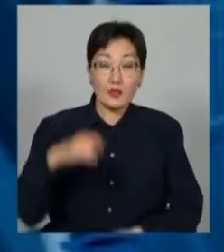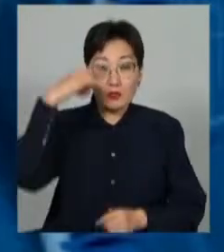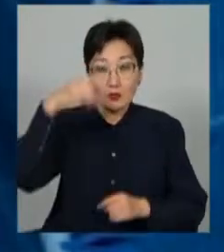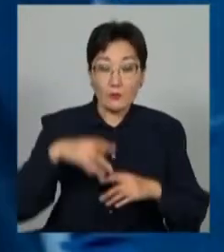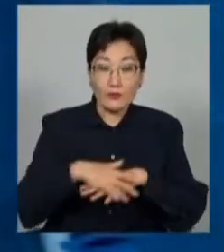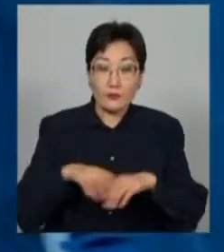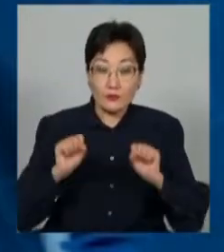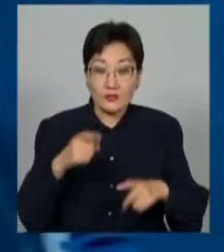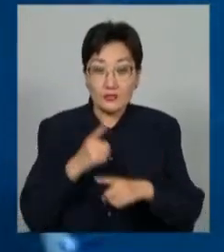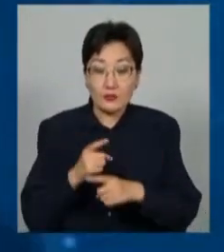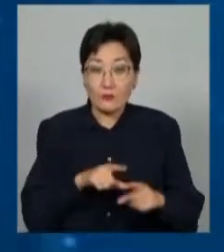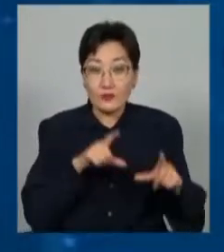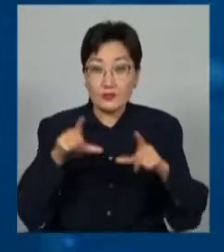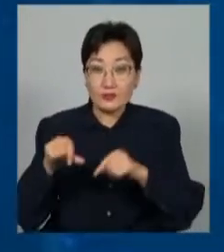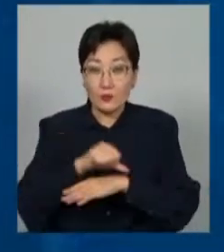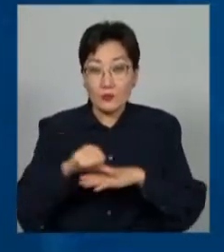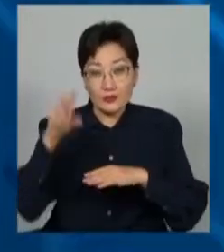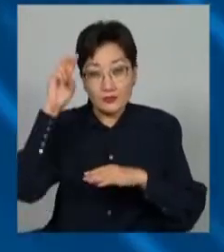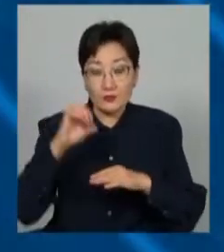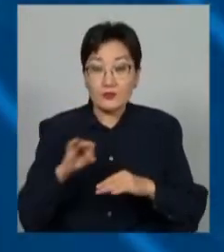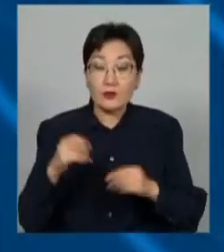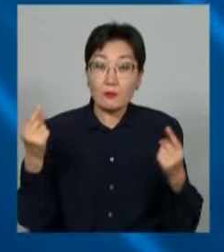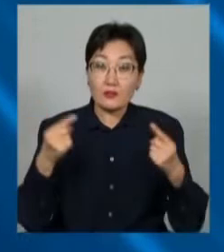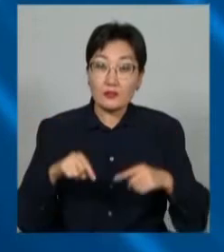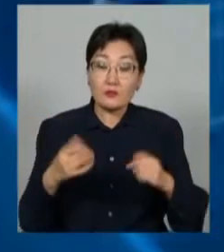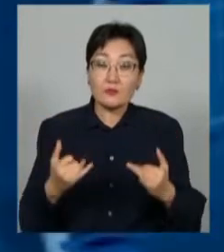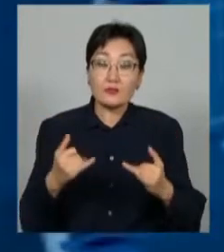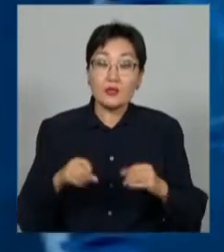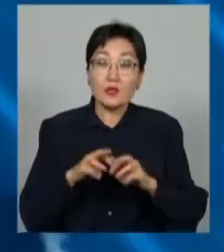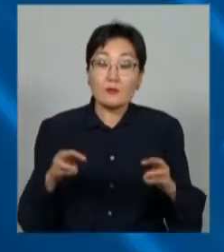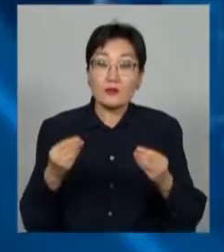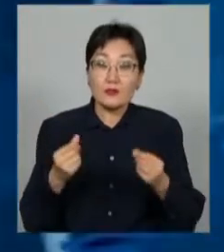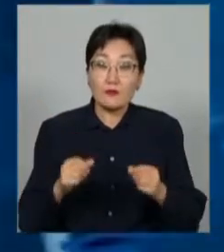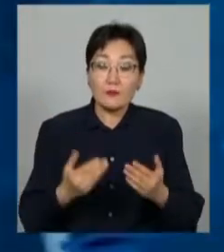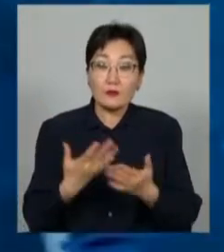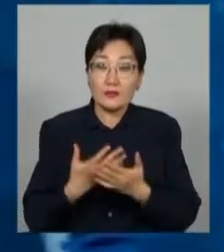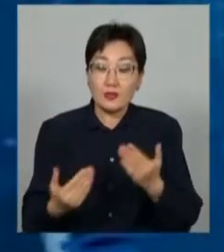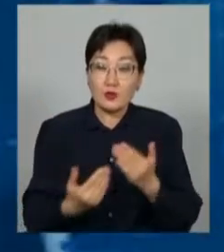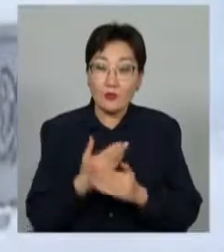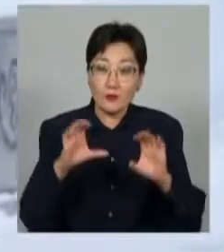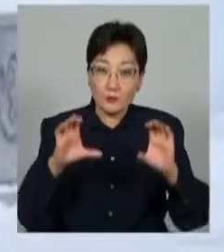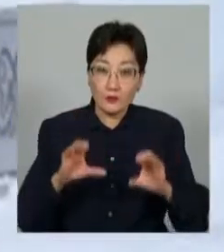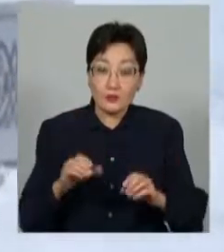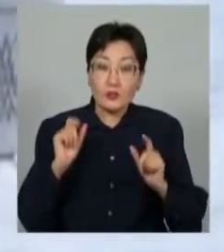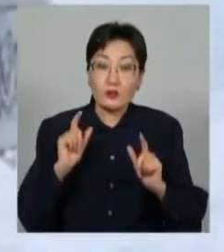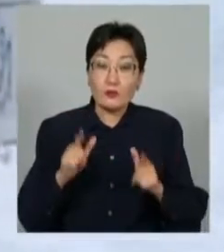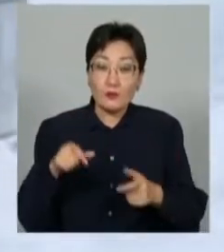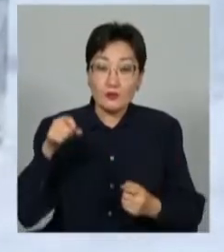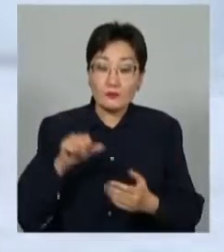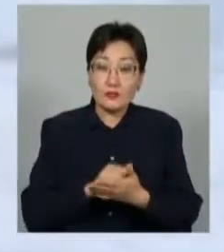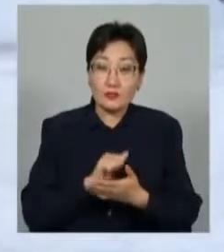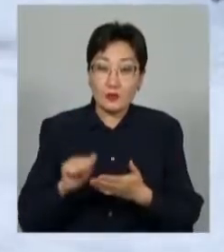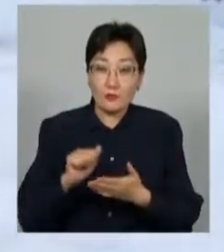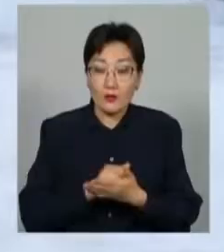Казахстанцам могут запретить выезжать за границу из-за банкротства. Сегодня в Минфине презентовали новый законопроект. Согласно документу, с